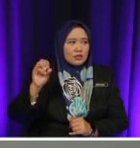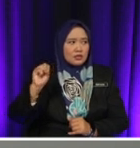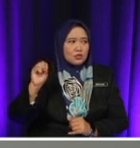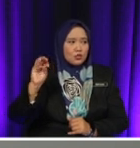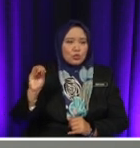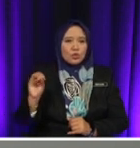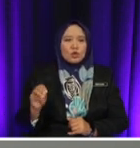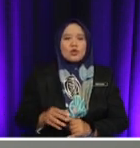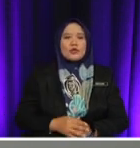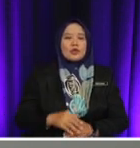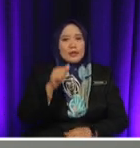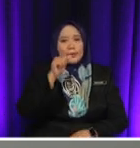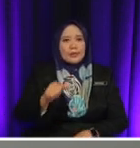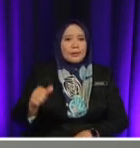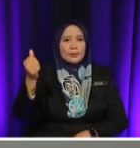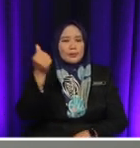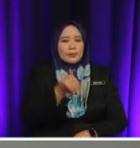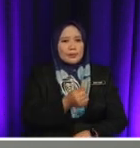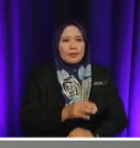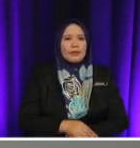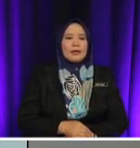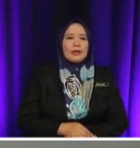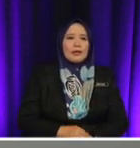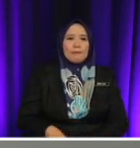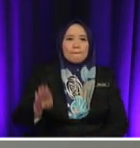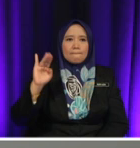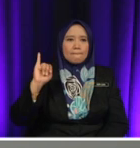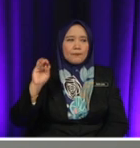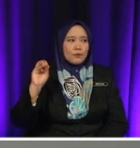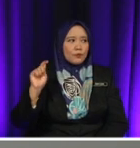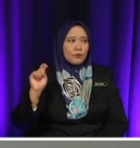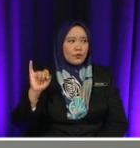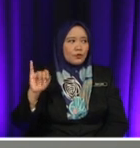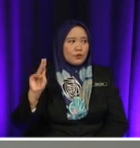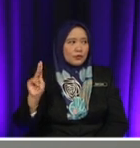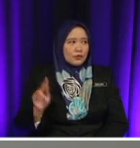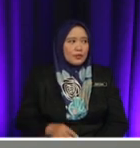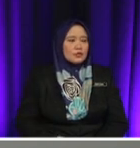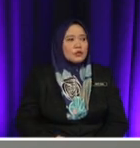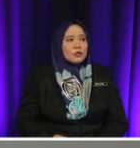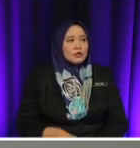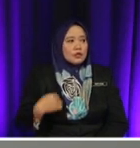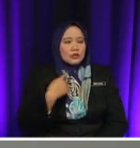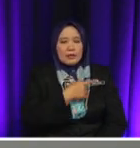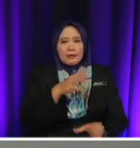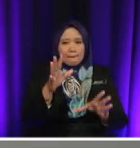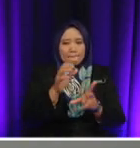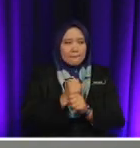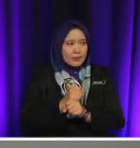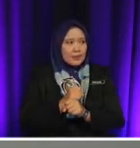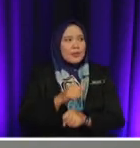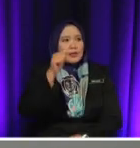pertama okey yang kedua ini adalah bahan okey dan keputusan atau